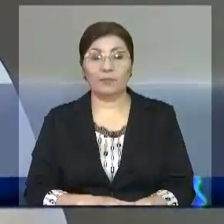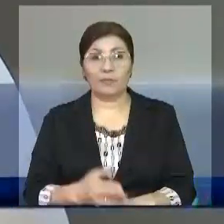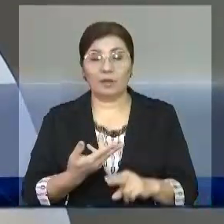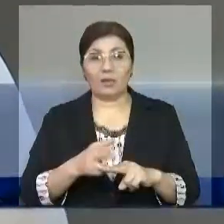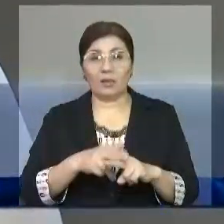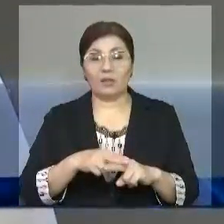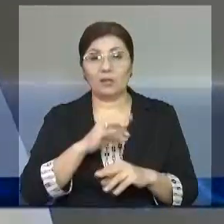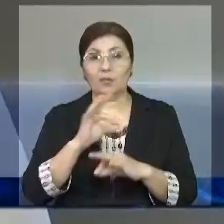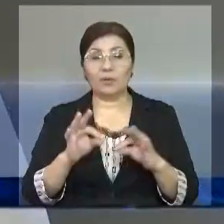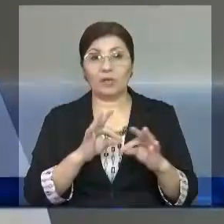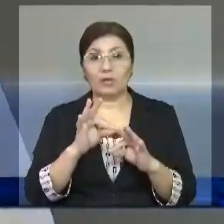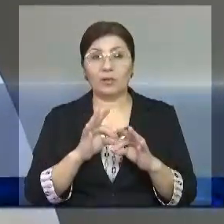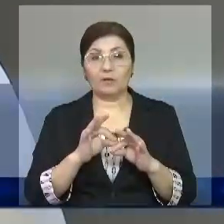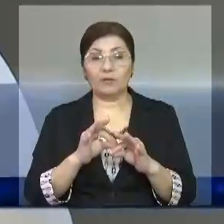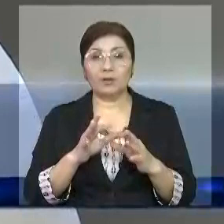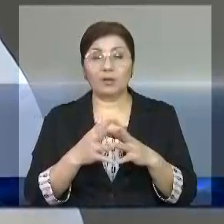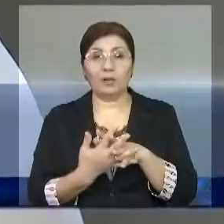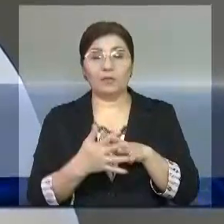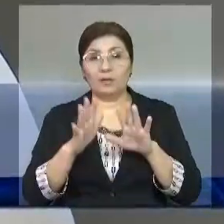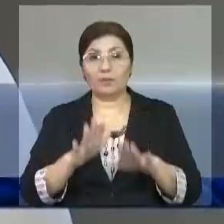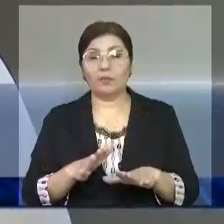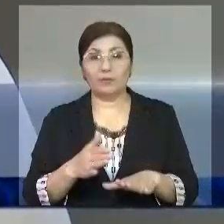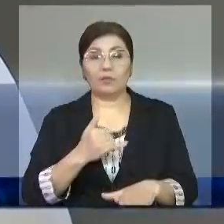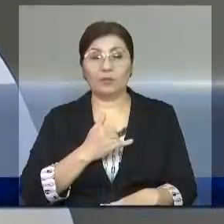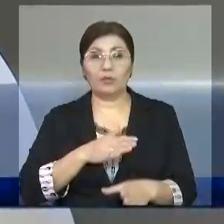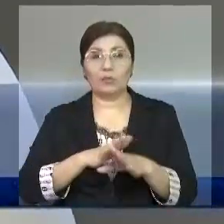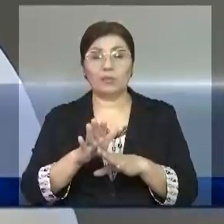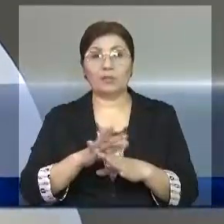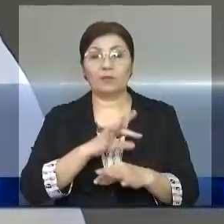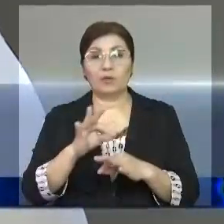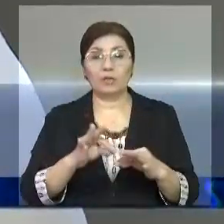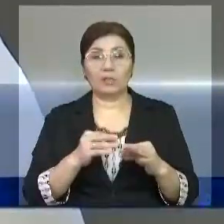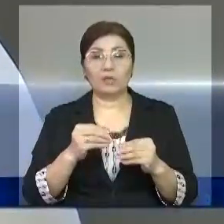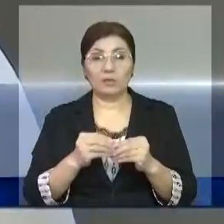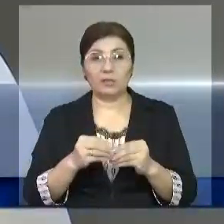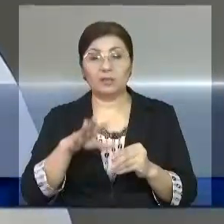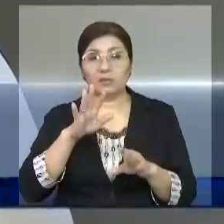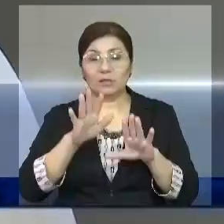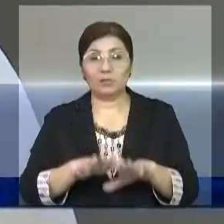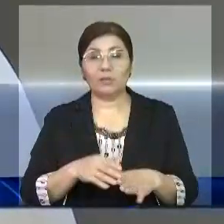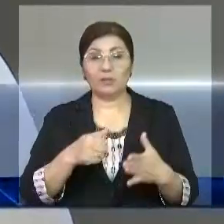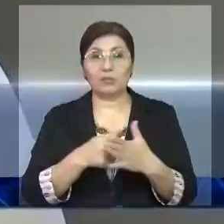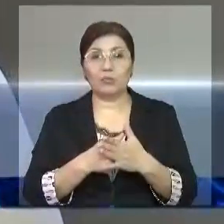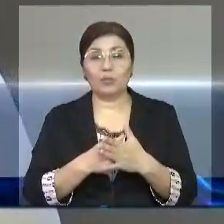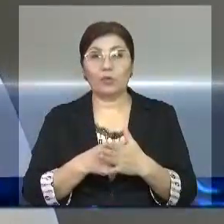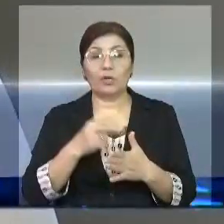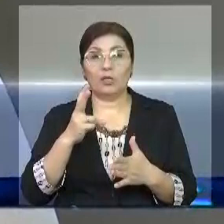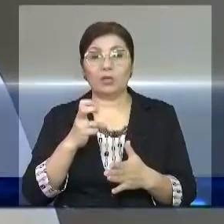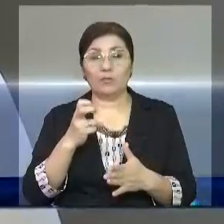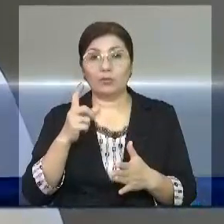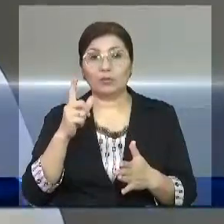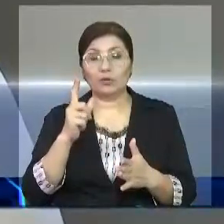нового проекта. То есть в сельских населенных пунктах у нас реализовываются проекты от 60 мест до